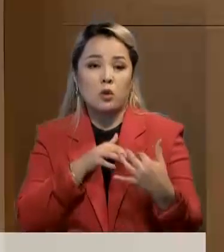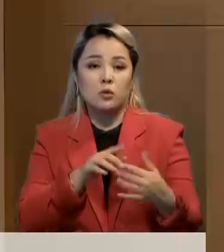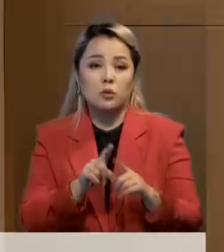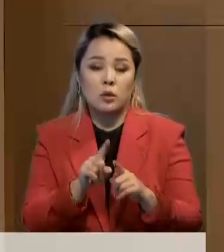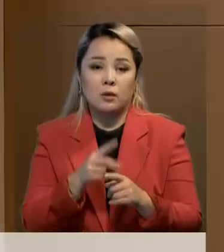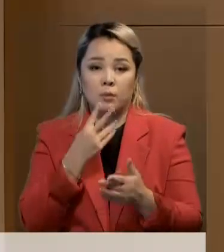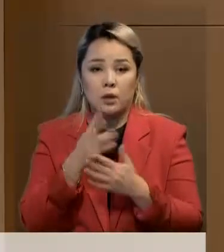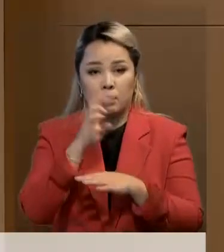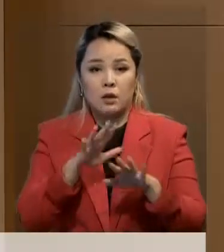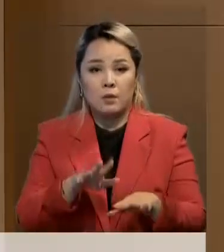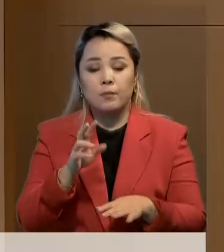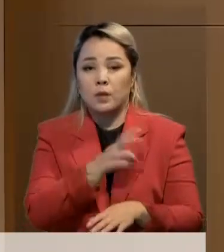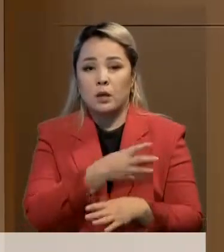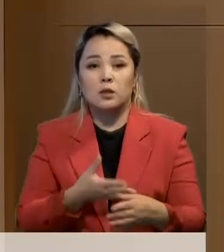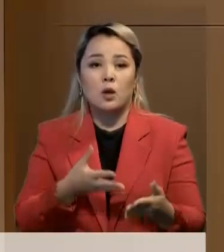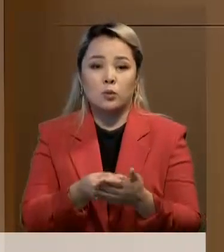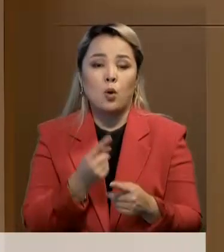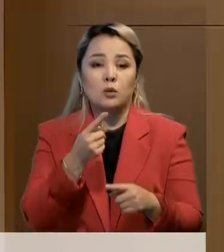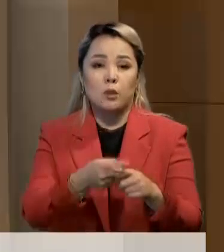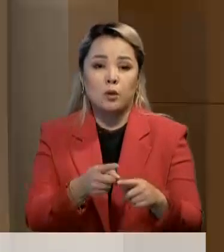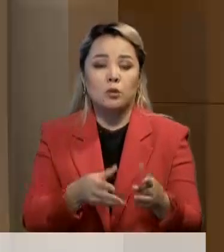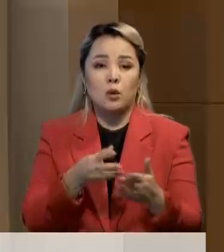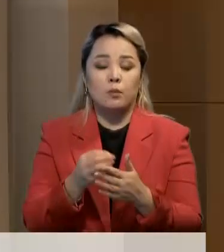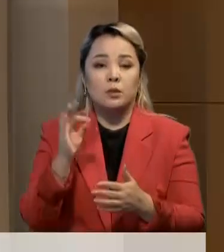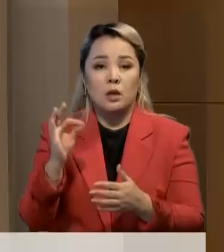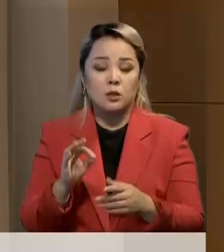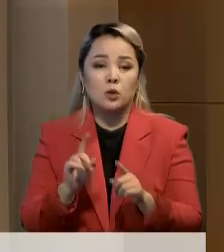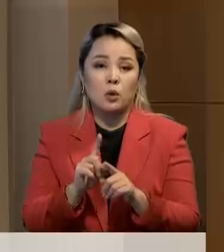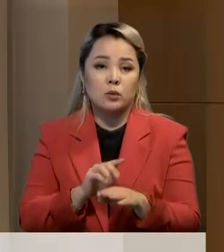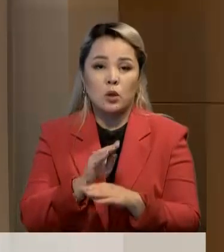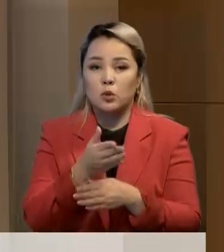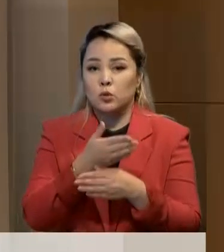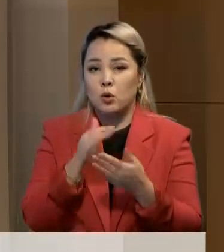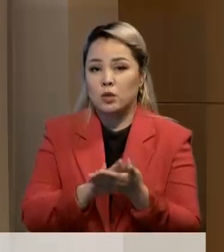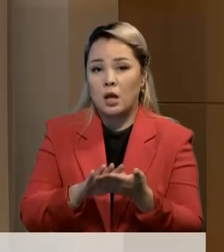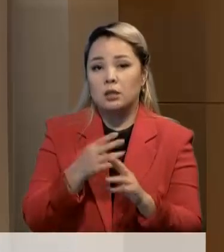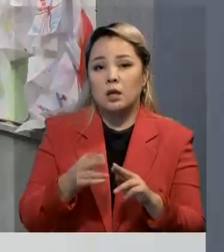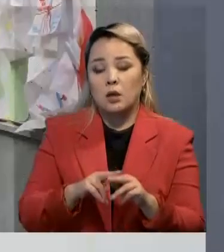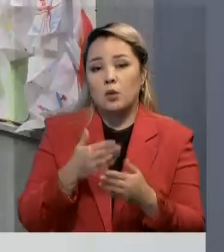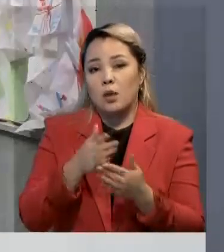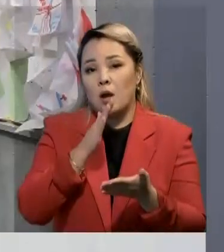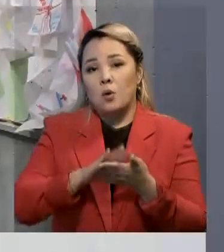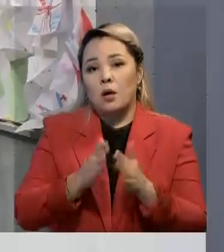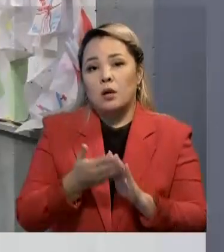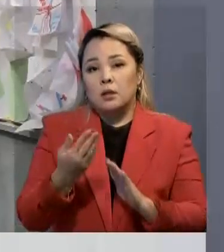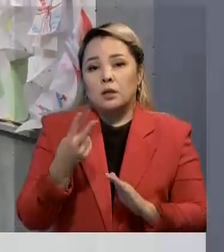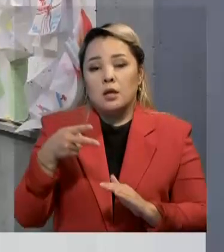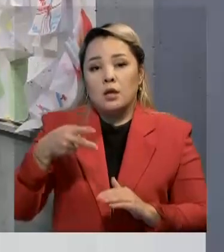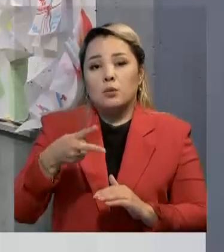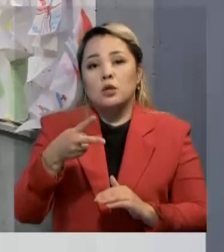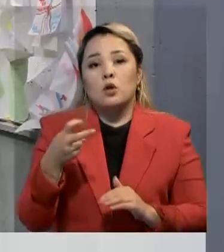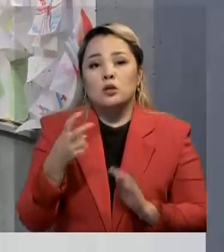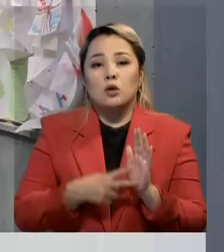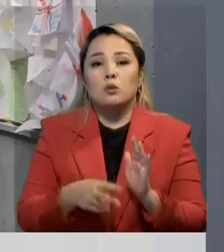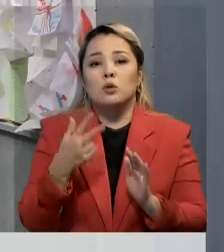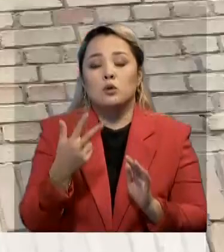ел үкіметі дәрігерлерге төленетін қосымша үстемақыны алып тастады. Ресми мәлімет бойынша соңғы уақытта